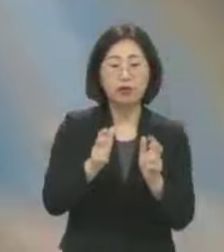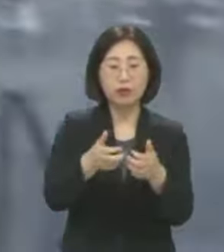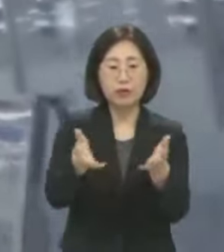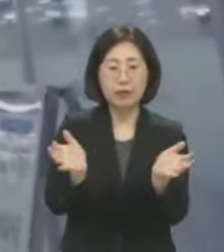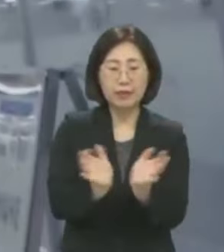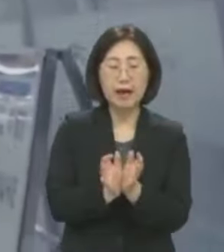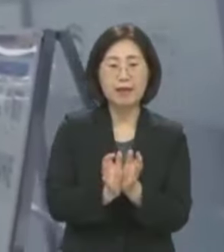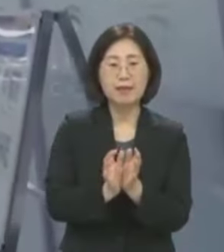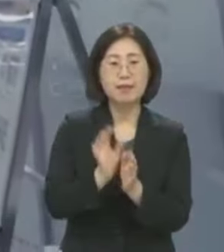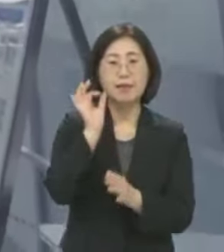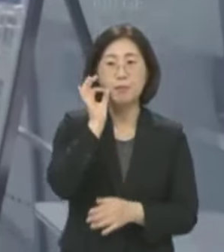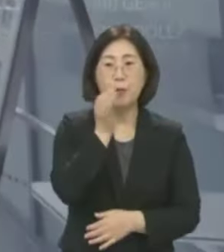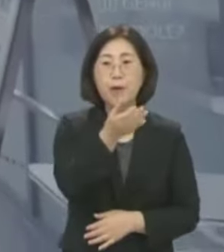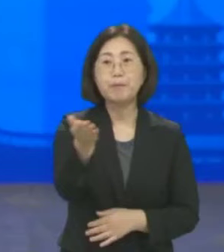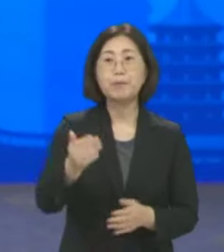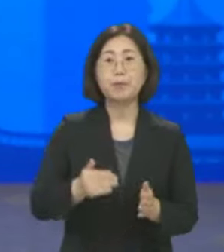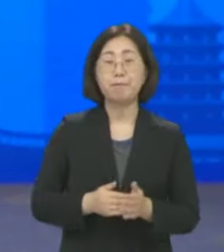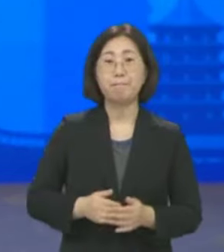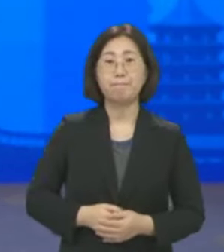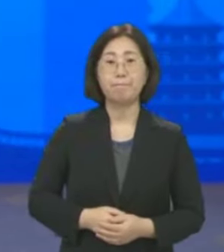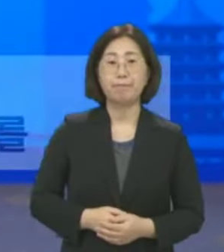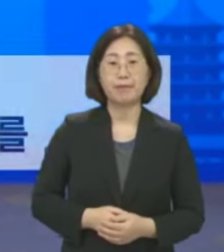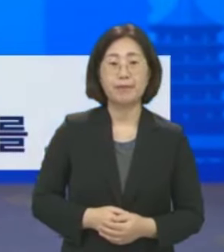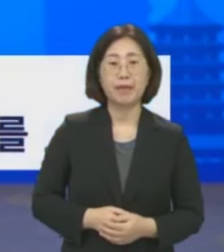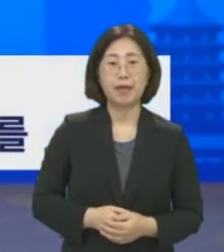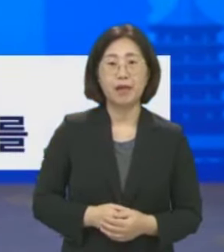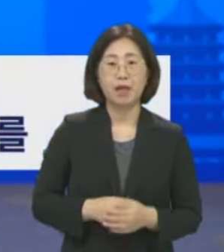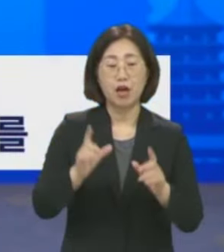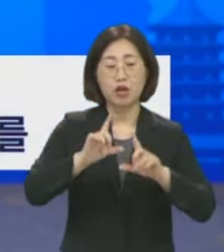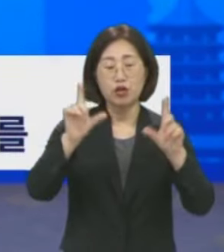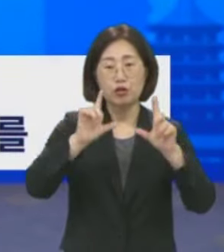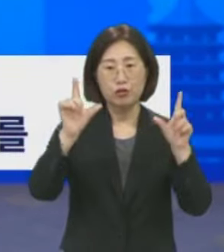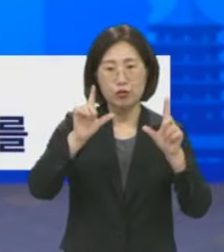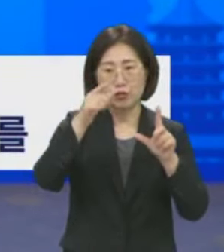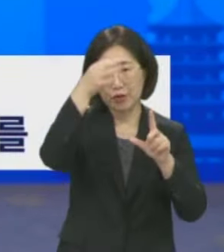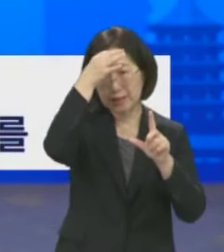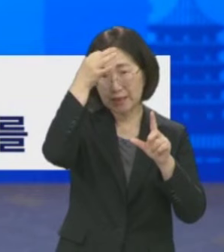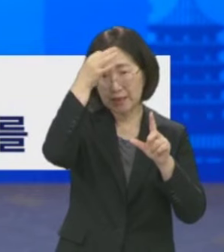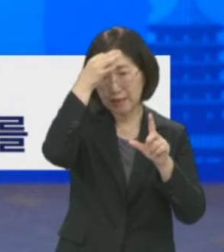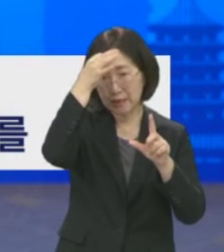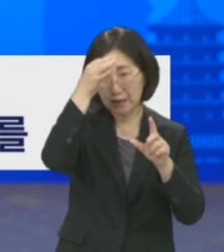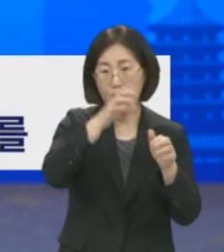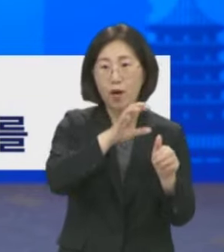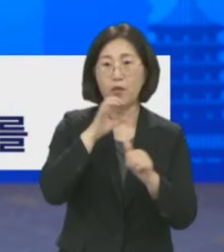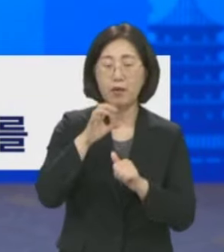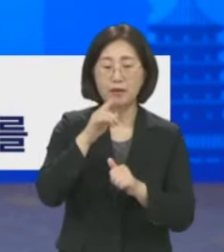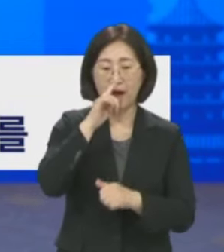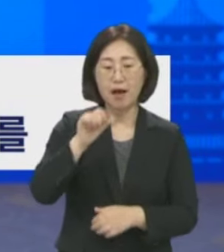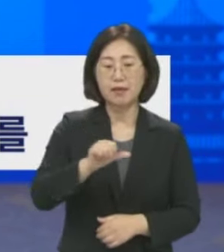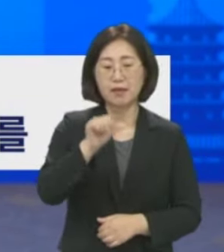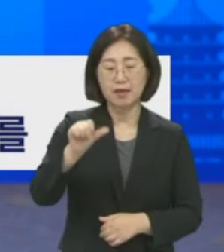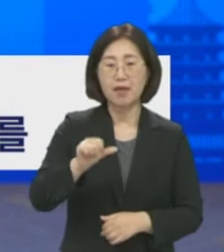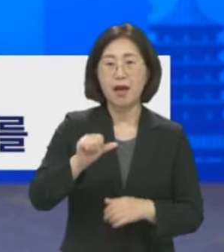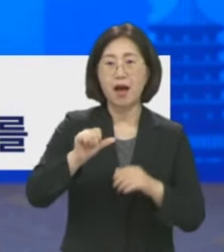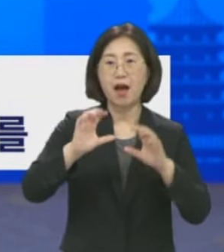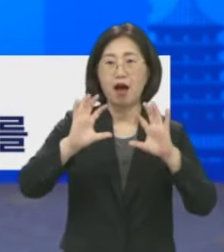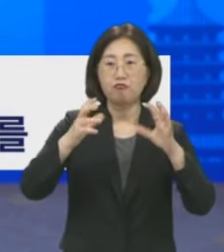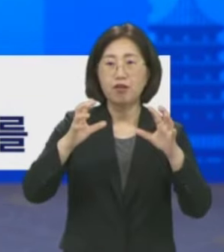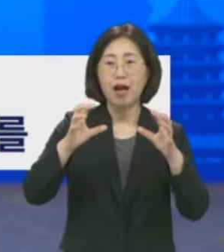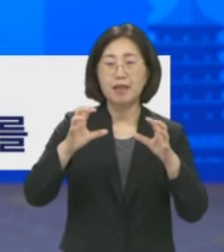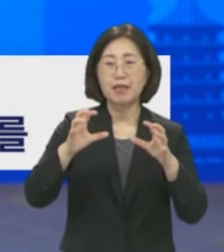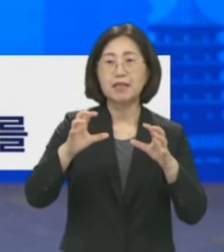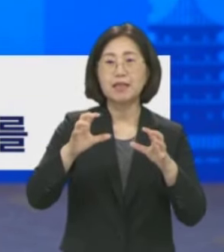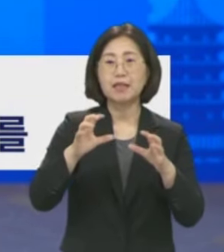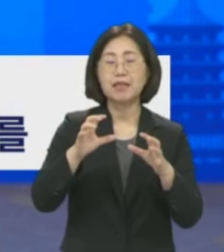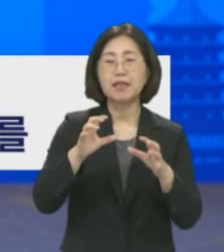세계 무대에 선보였습니다. 독보적인 기후테크를 활용해서 아시아 국가들이 직면하고 있는 기후위기 해법을